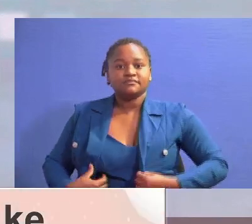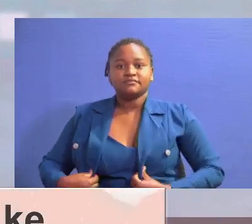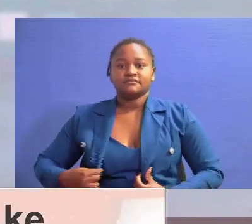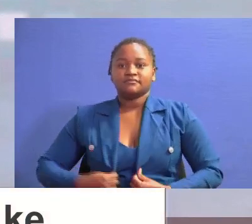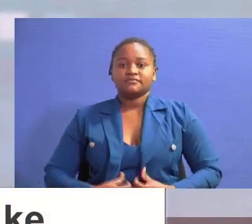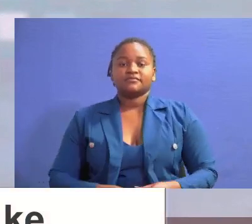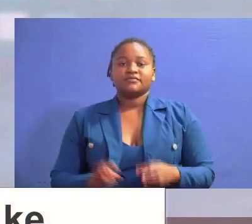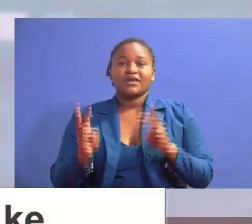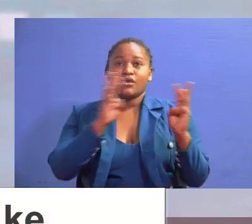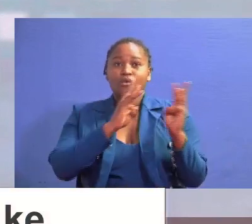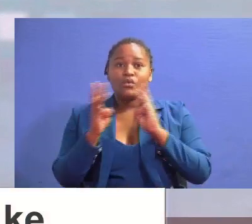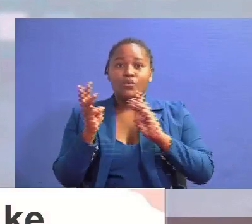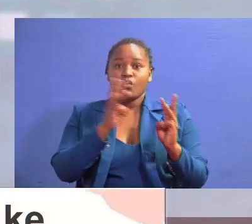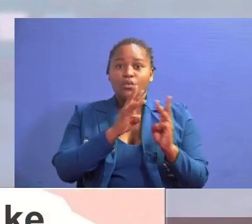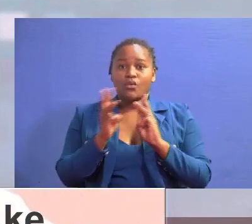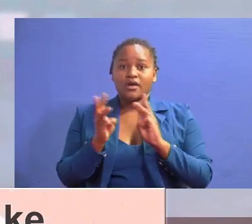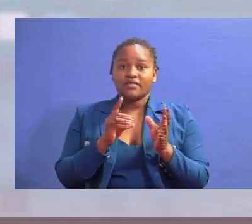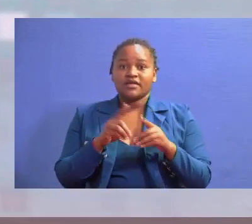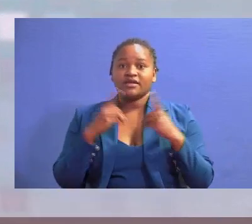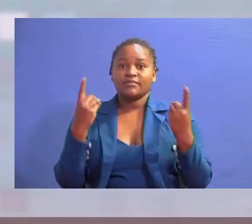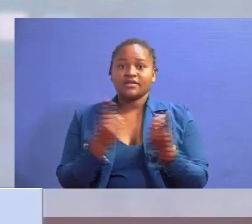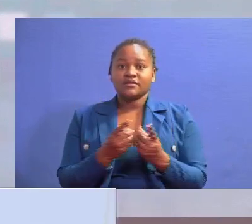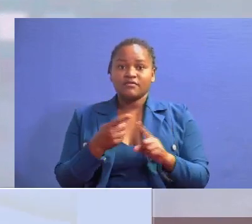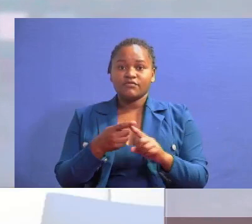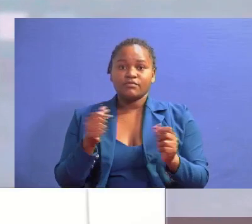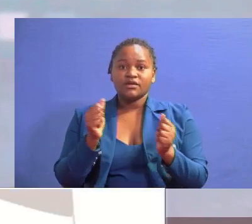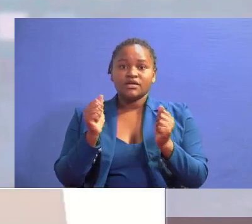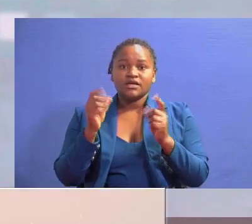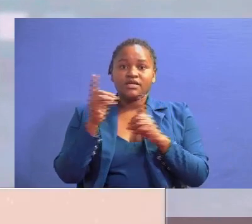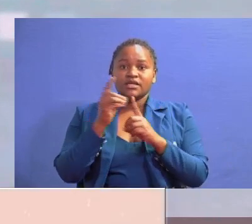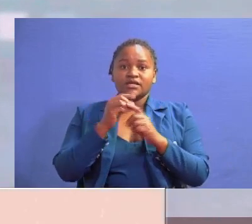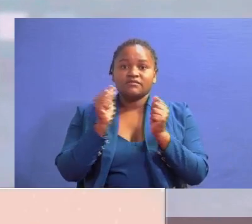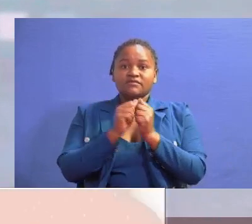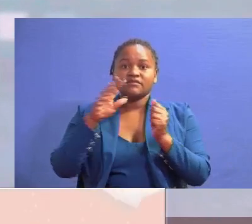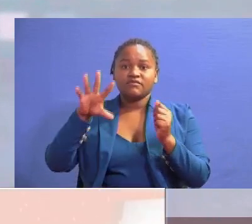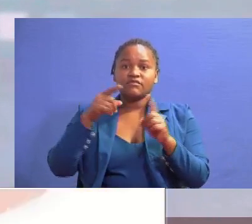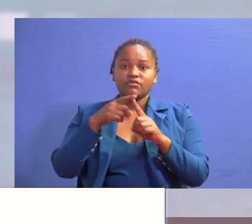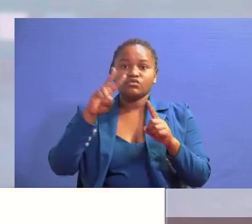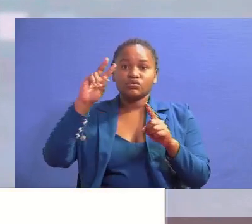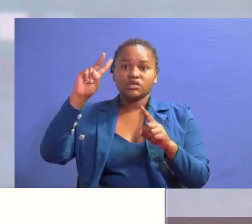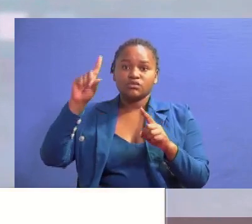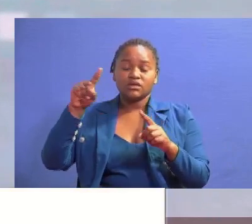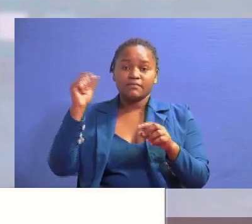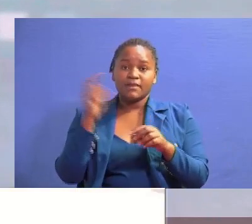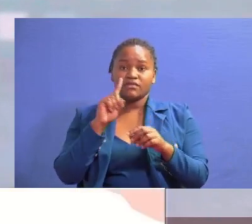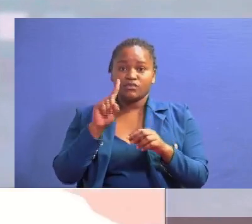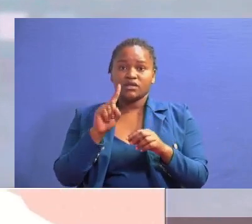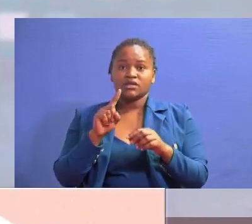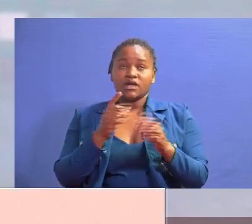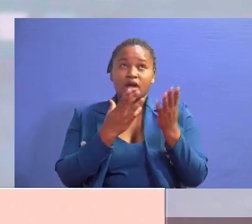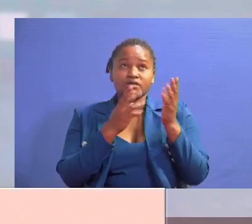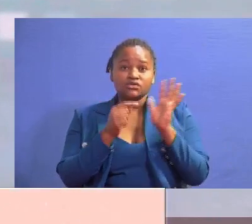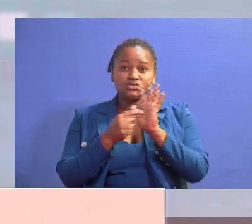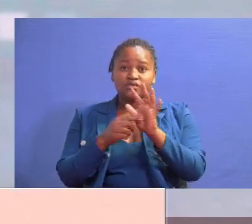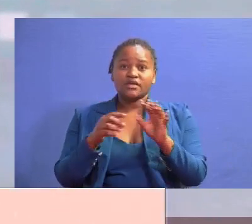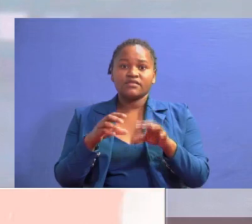idara ya Hali ya Anga nchini Wiki hii ambayo ni kutoka tarehe 15 Januari Hadi tarehe 21 Januari mwaka huu imetabiri